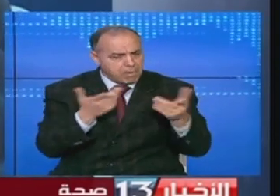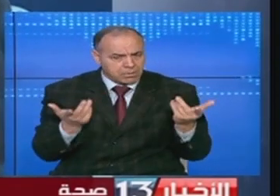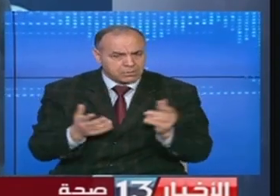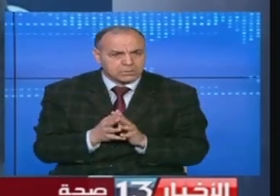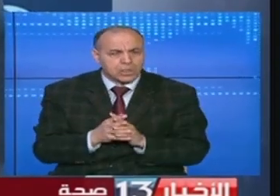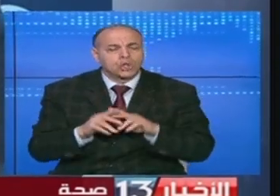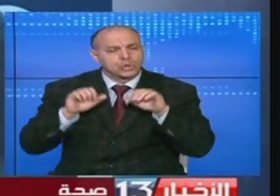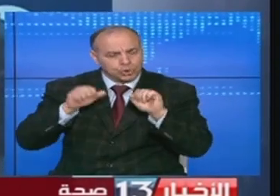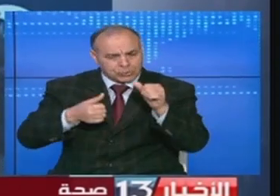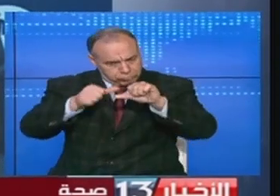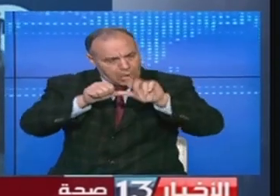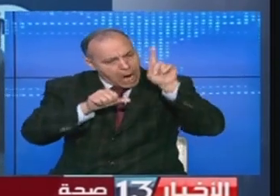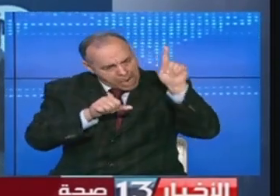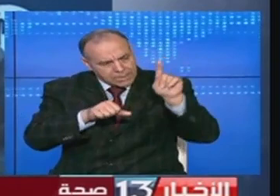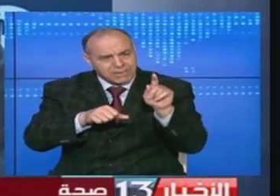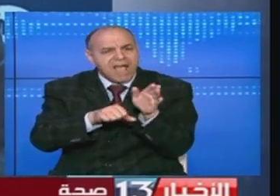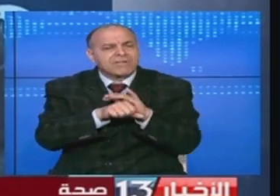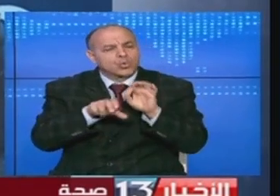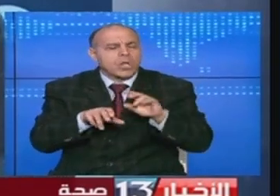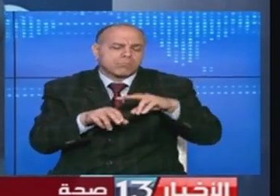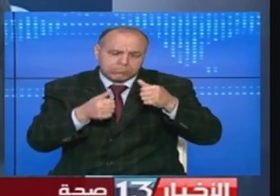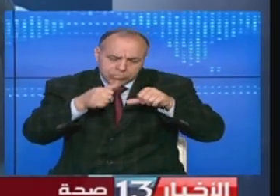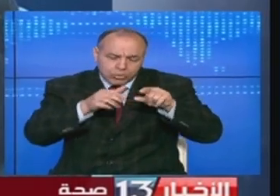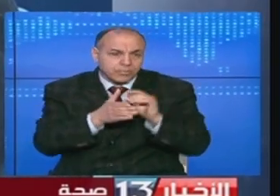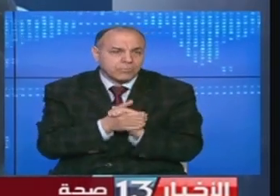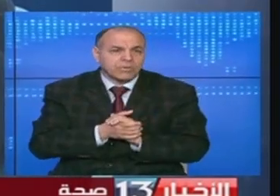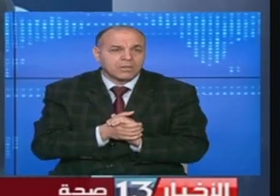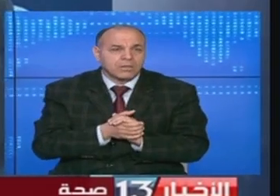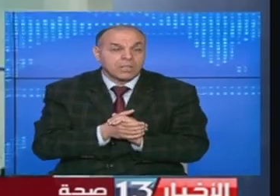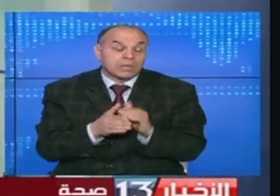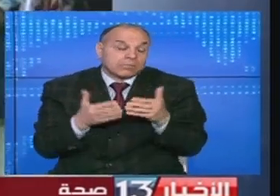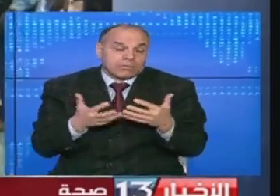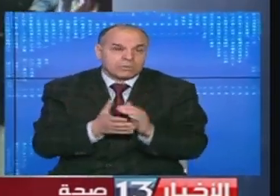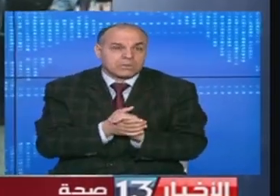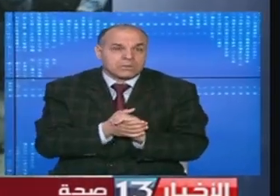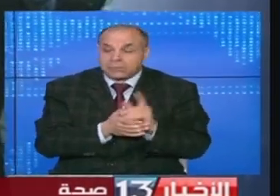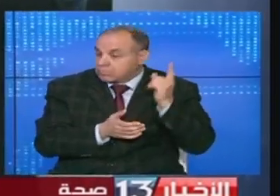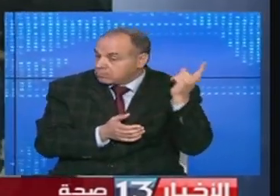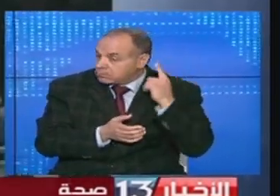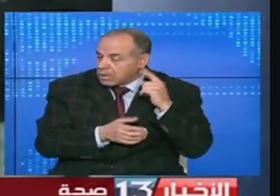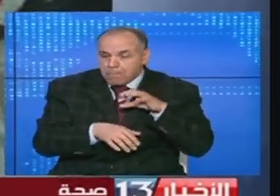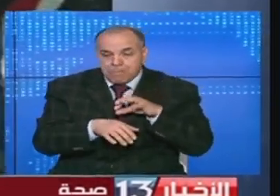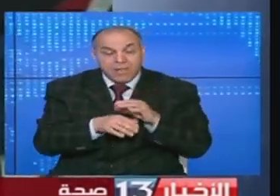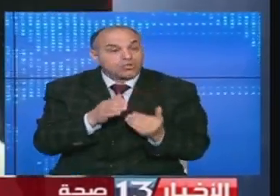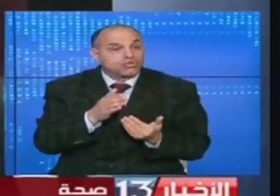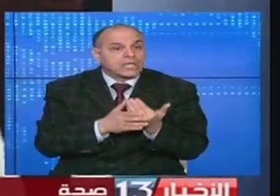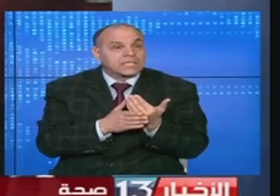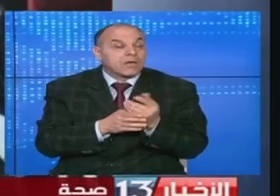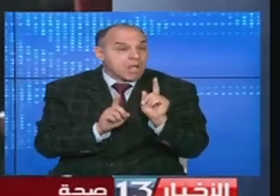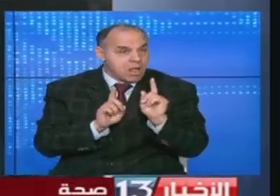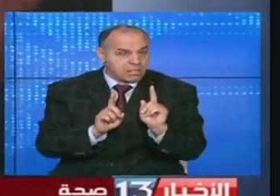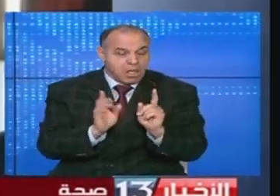بتصير معناتها ال اللجوء اليها اذا اذا استوجب الامر المرصد الوطني للامراض الجديده والمستجده